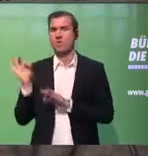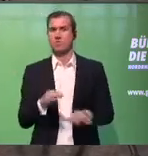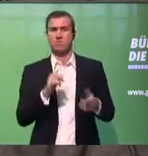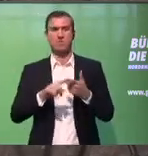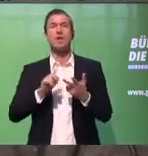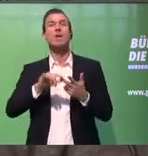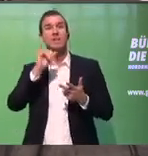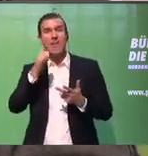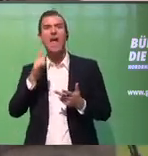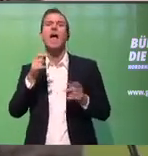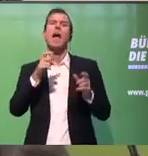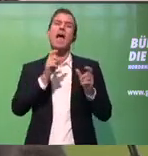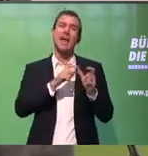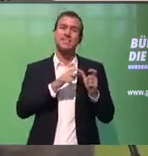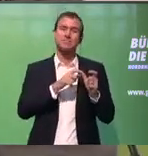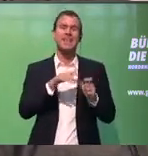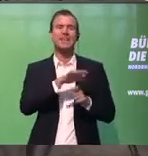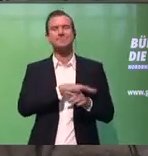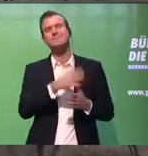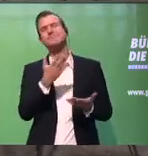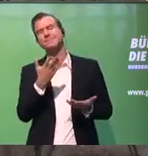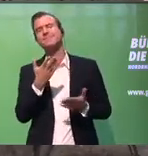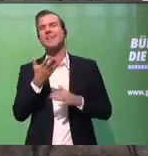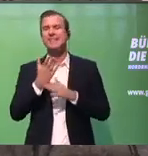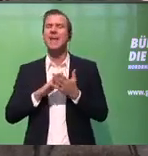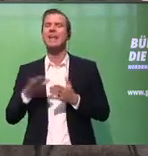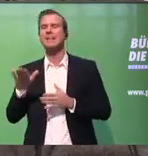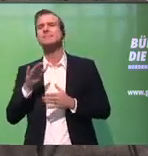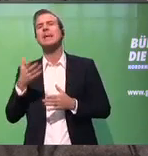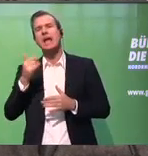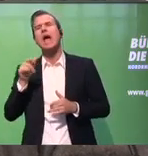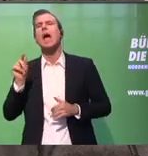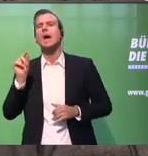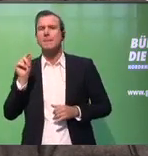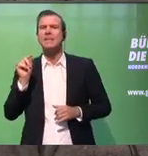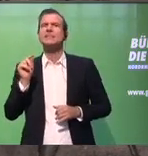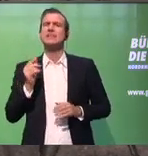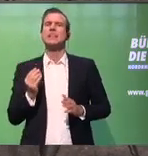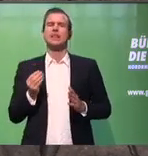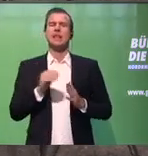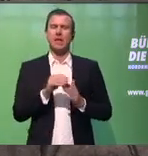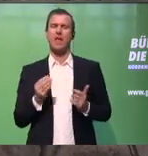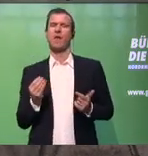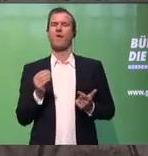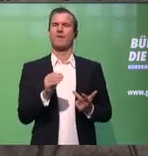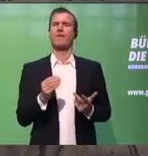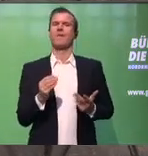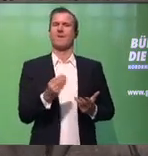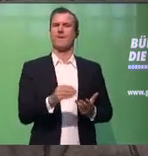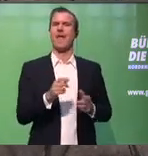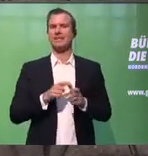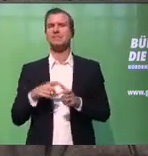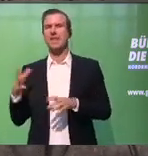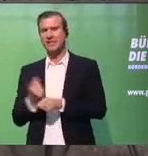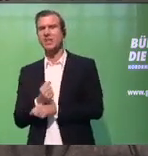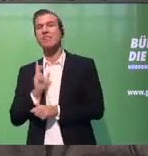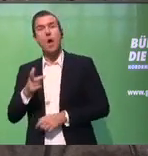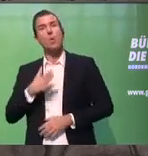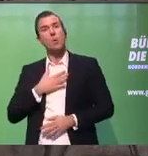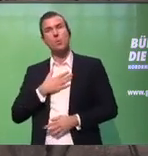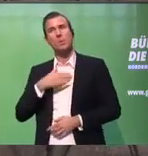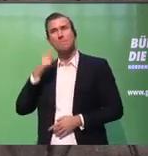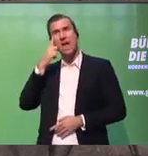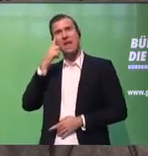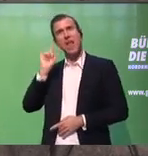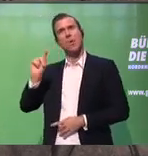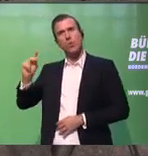Ja, hier hat die SPD an der einen oder anderen Stelle, liebe Freundinnen und Freunde, doch eine Handschrift hinterlassen und auch in unserem Sinne